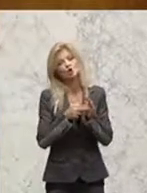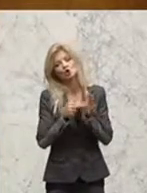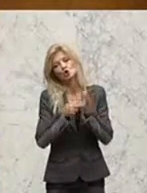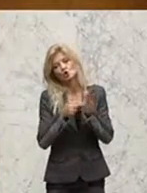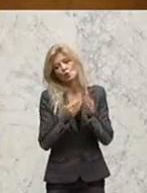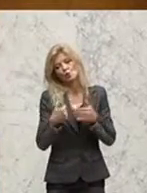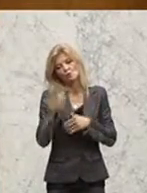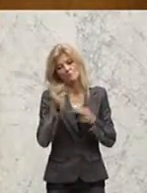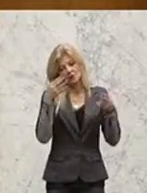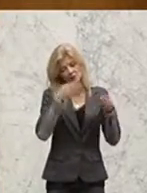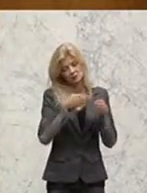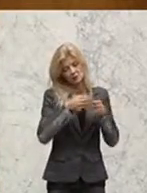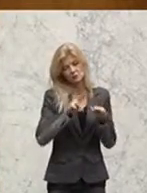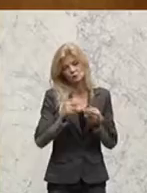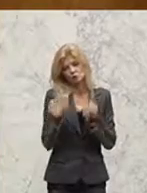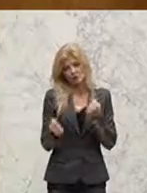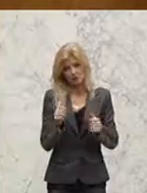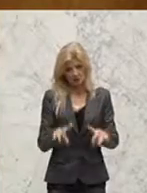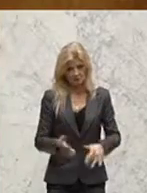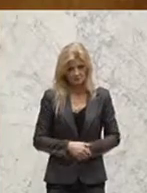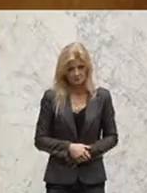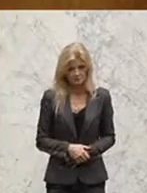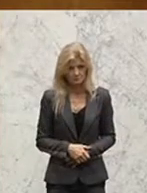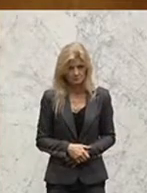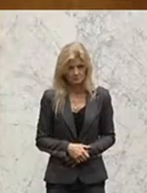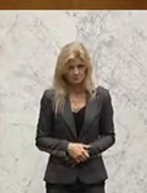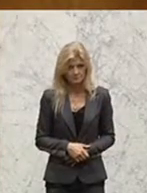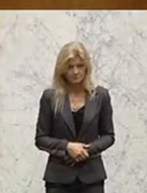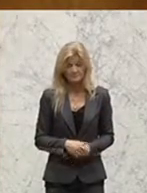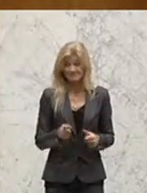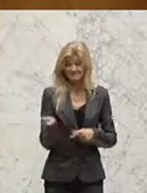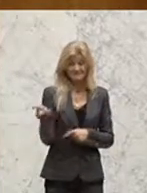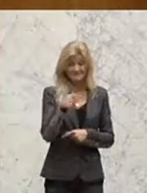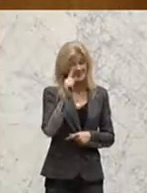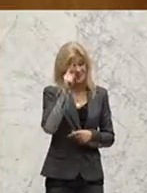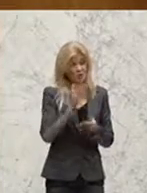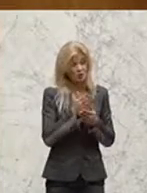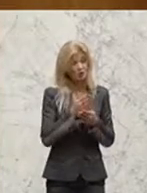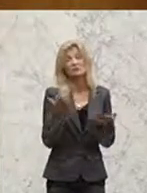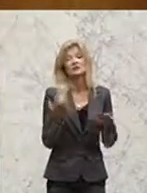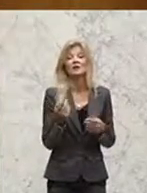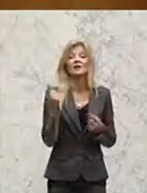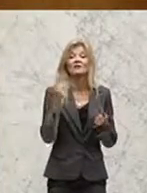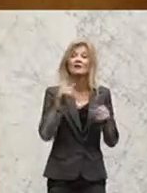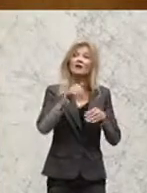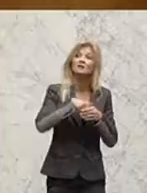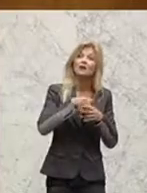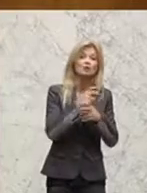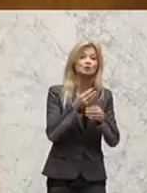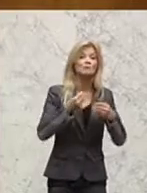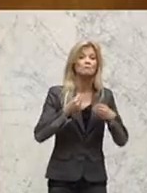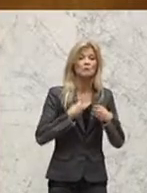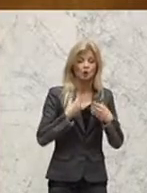und schwieriger gestalten. Und wie Sie wissen, wer in Österreich einen Schutzstatus erhält, sprich